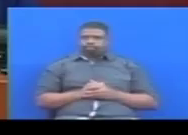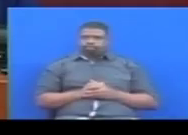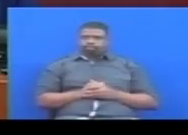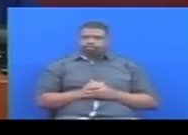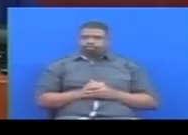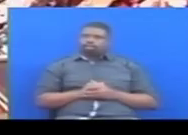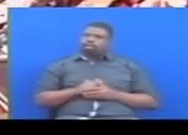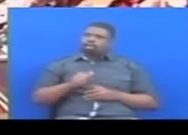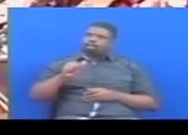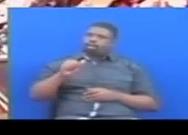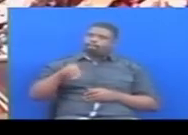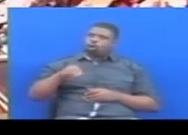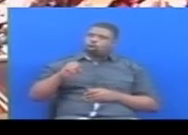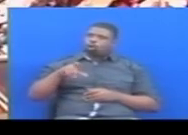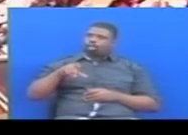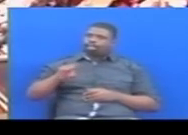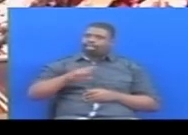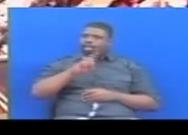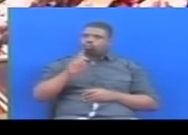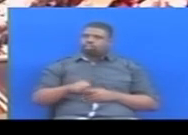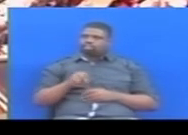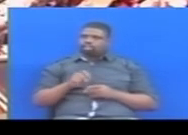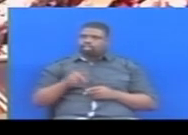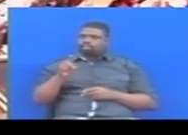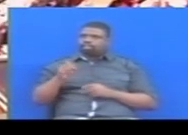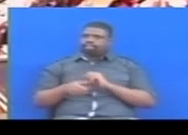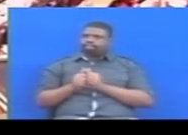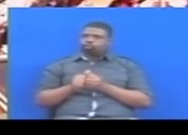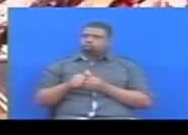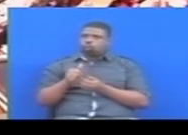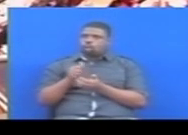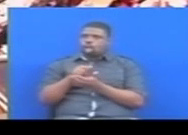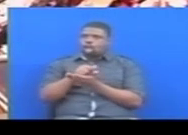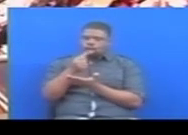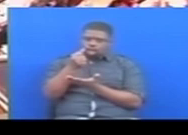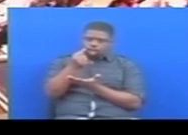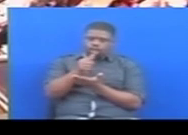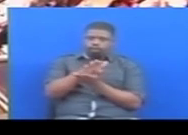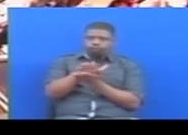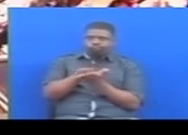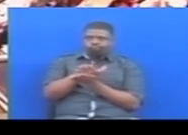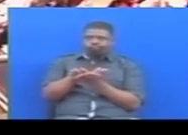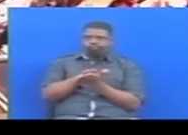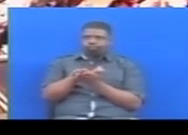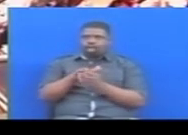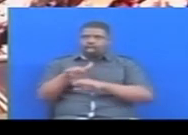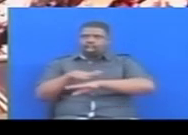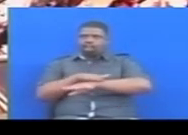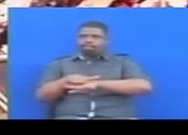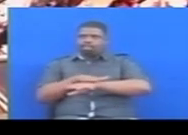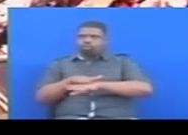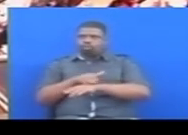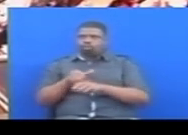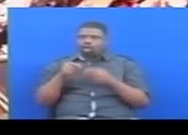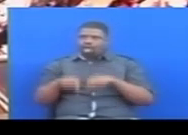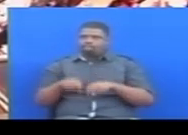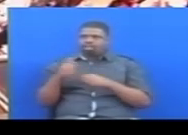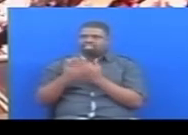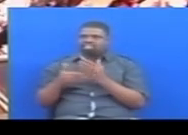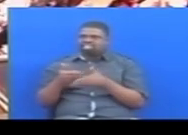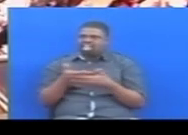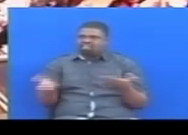Amina Saleh Moleli anauliza, tatizo la kukosekana kwa mafuta yanayosaidia kukinga ngozi dhidi ya mionzi ya watu wenye ulemavu wa ngozi hapa nchini